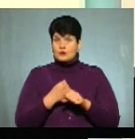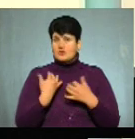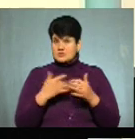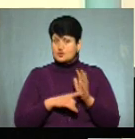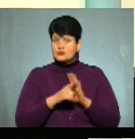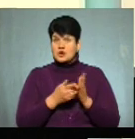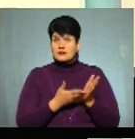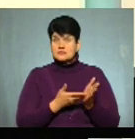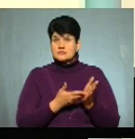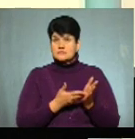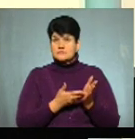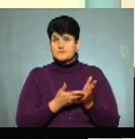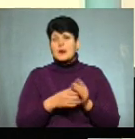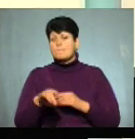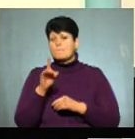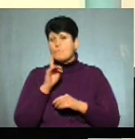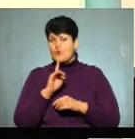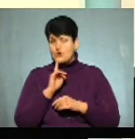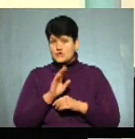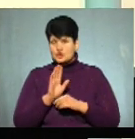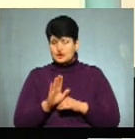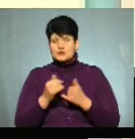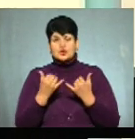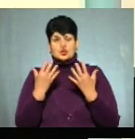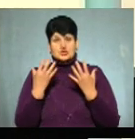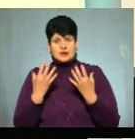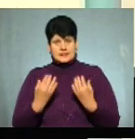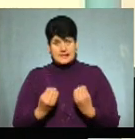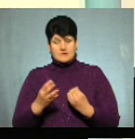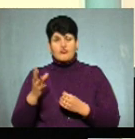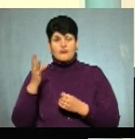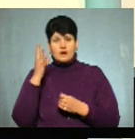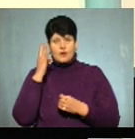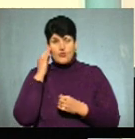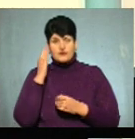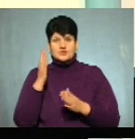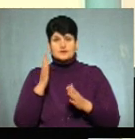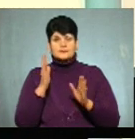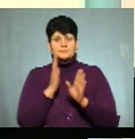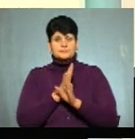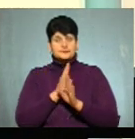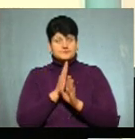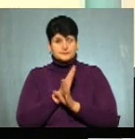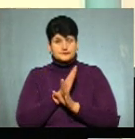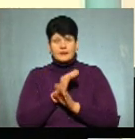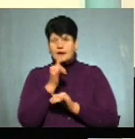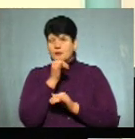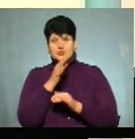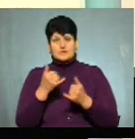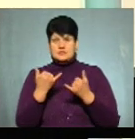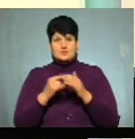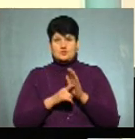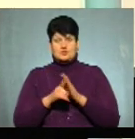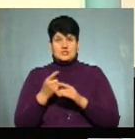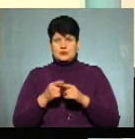розпочалася? Ну, поки що на сьогоднішній день, враховуючи такі кліматичні умови, неможливо зараз розпочати